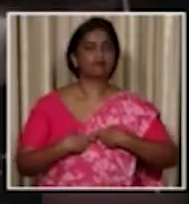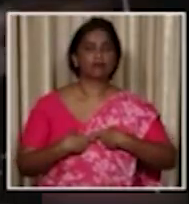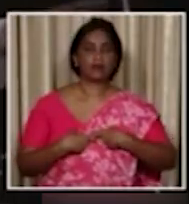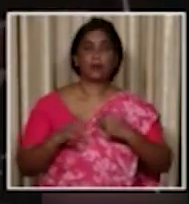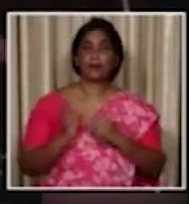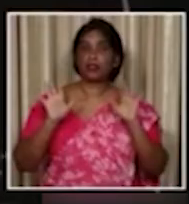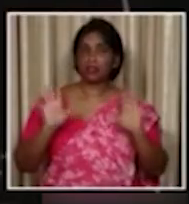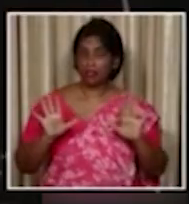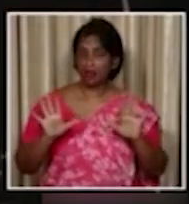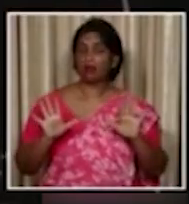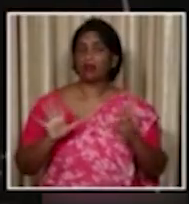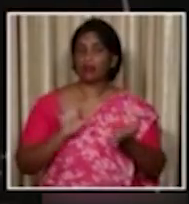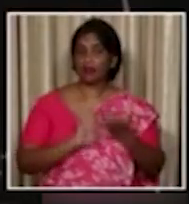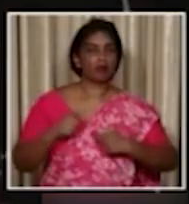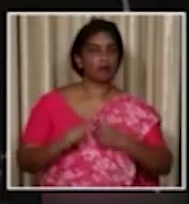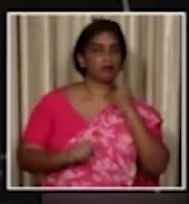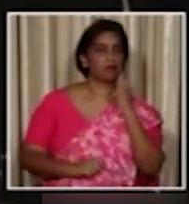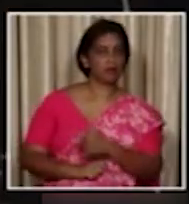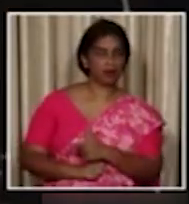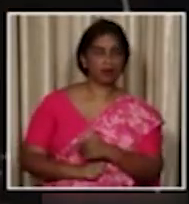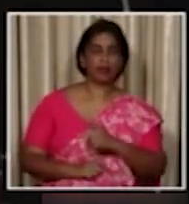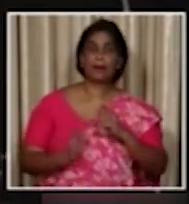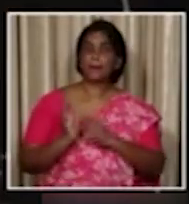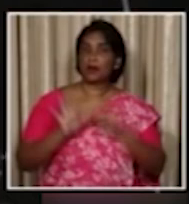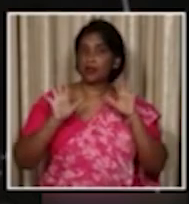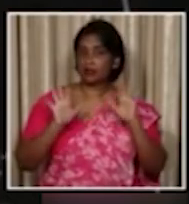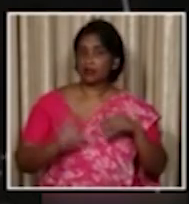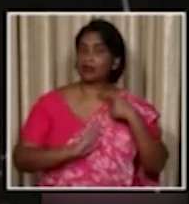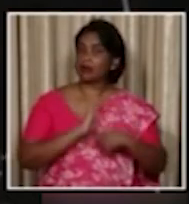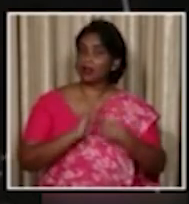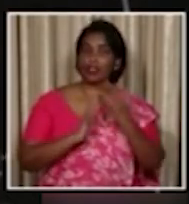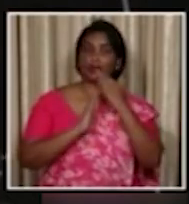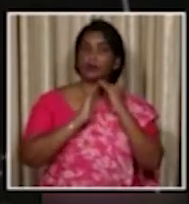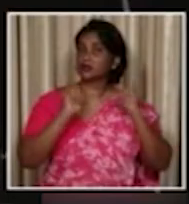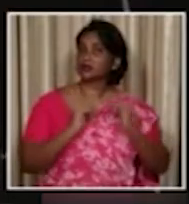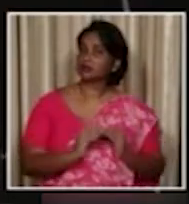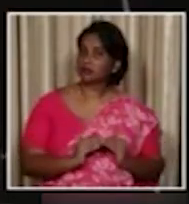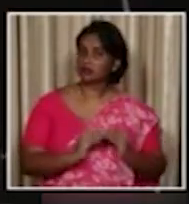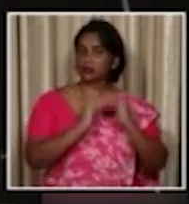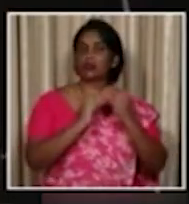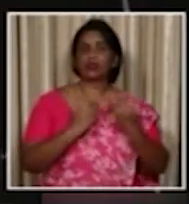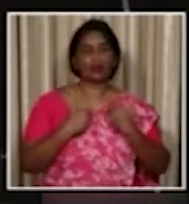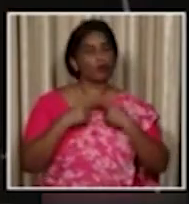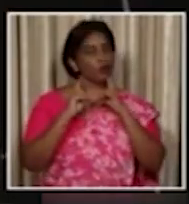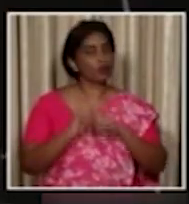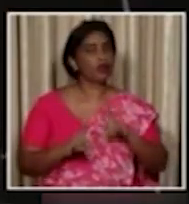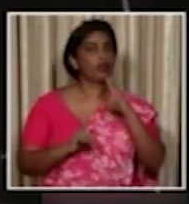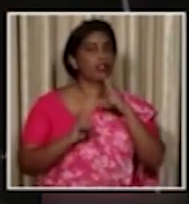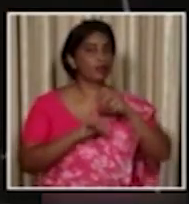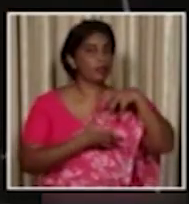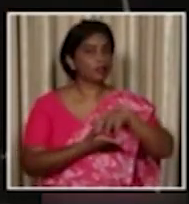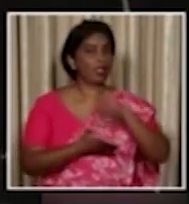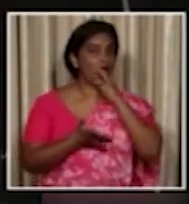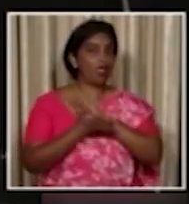මිලියන 10කට වැඩිය නීතිඥවරුන්ට ගෙවන. උතර මිලියන 10න් රටේ පාසල් ක්‍රීඩාව නංවන්. අපේ වගේ රත්නපුර දිස්ත්‍රික්කයේ